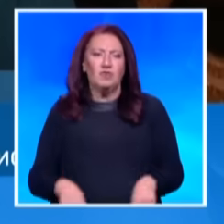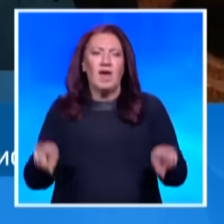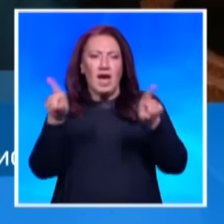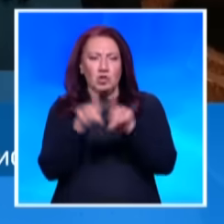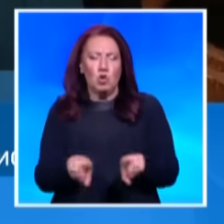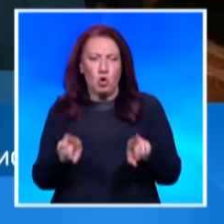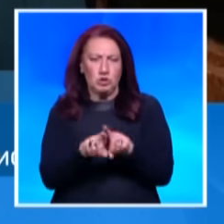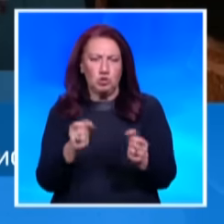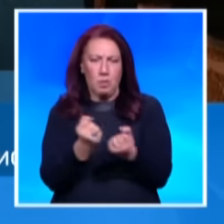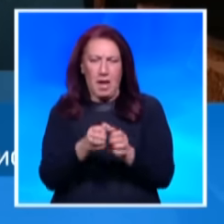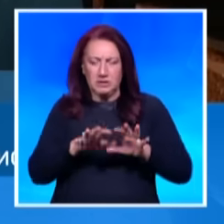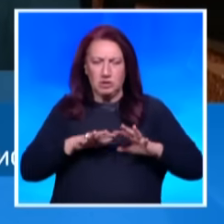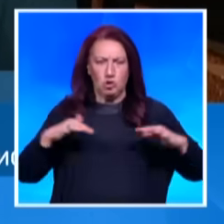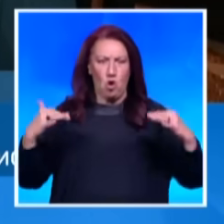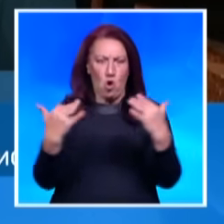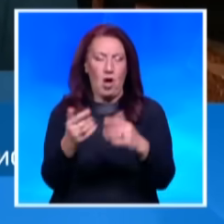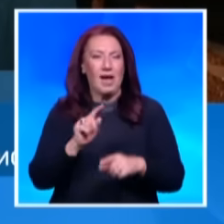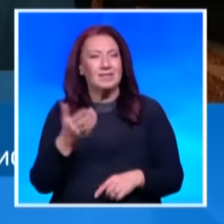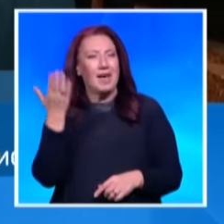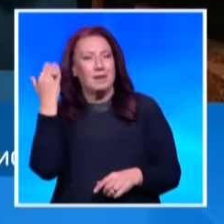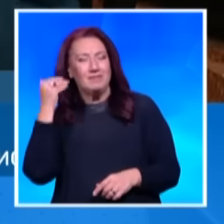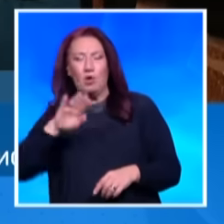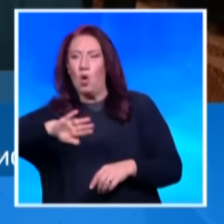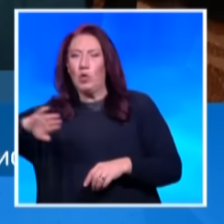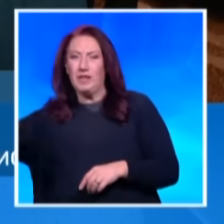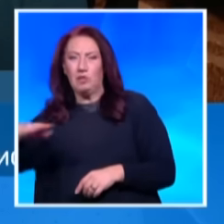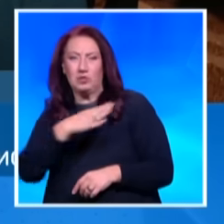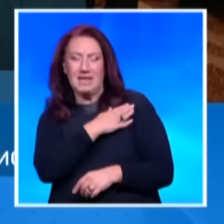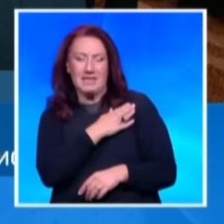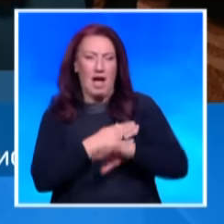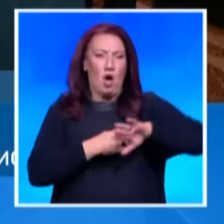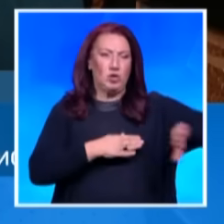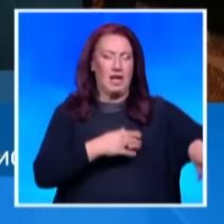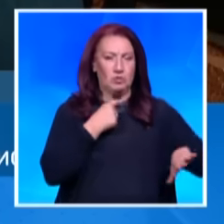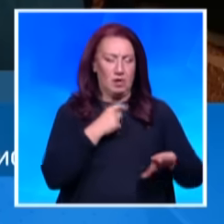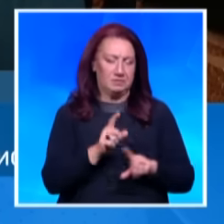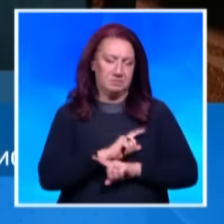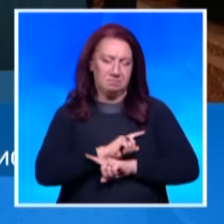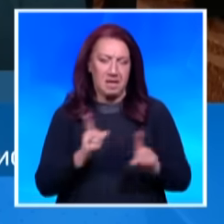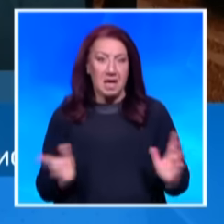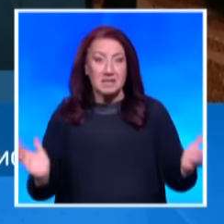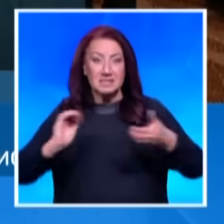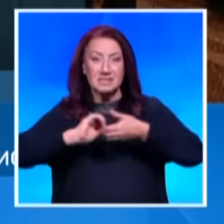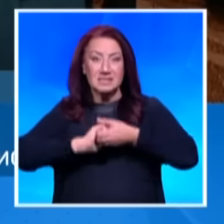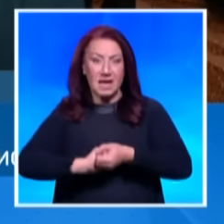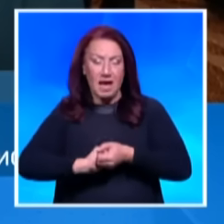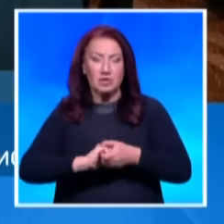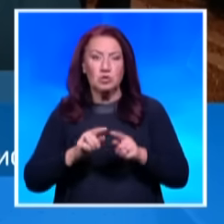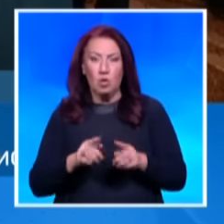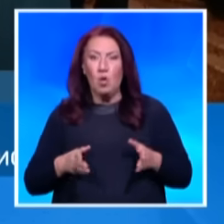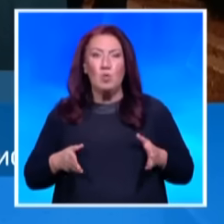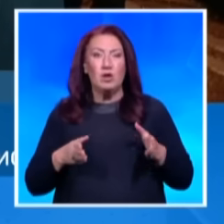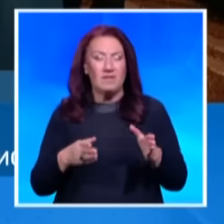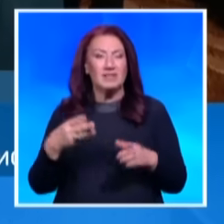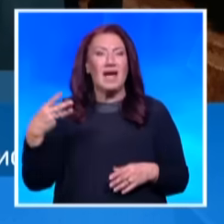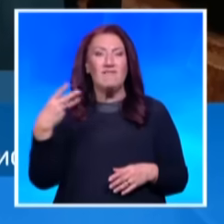не както предварително бе казано, че ще бъдат разделени ЦСКА и Левски в две различни посоки и страни на Евлогия и Христо Георгиев, а